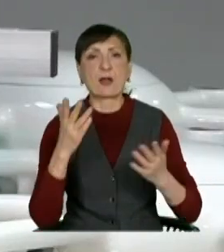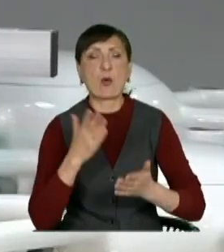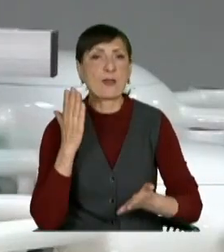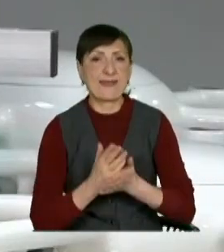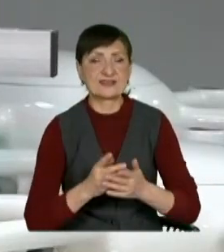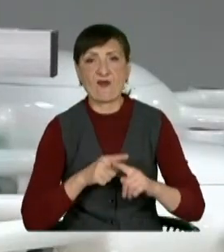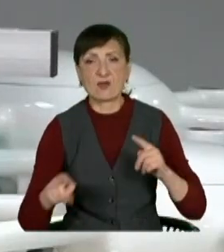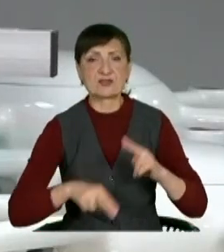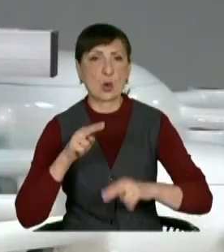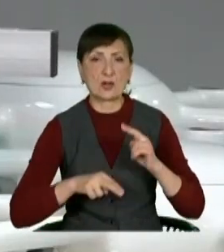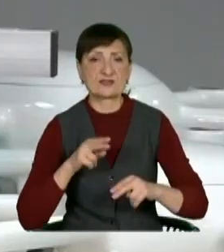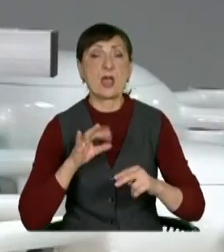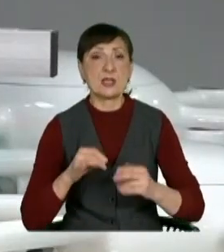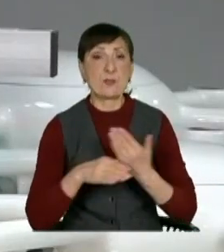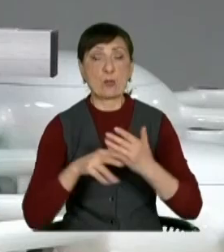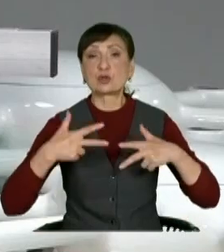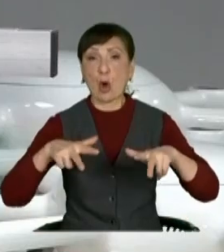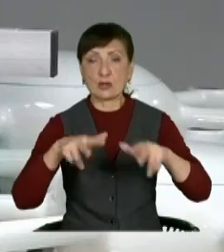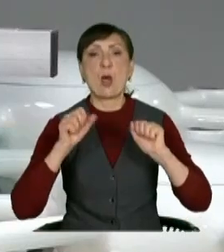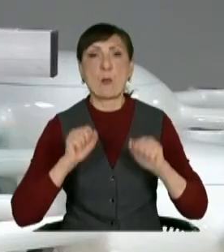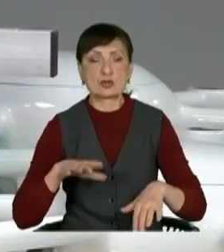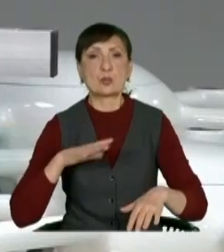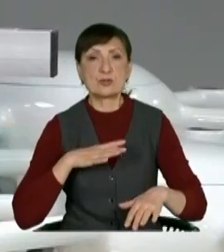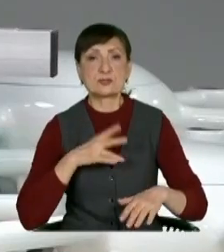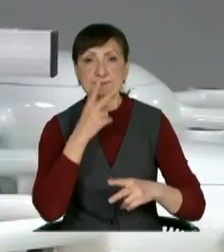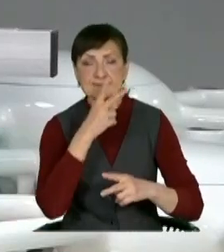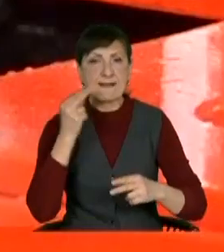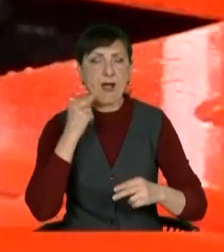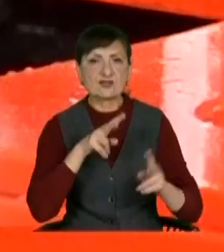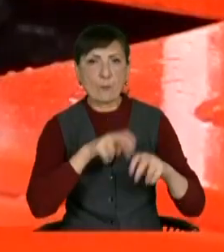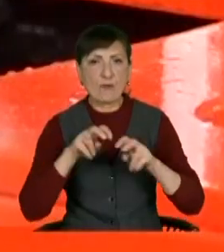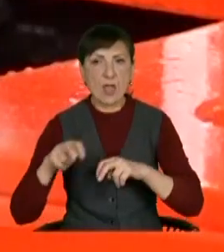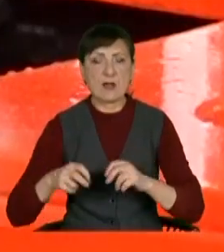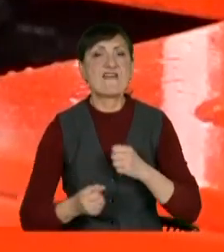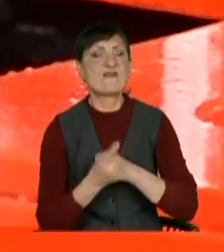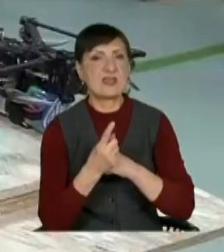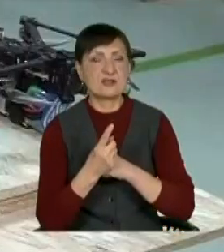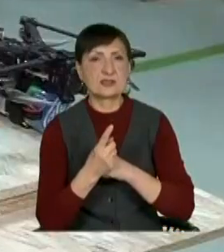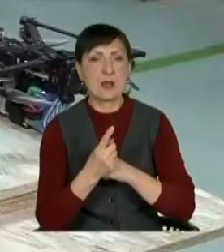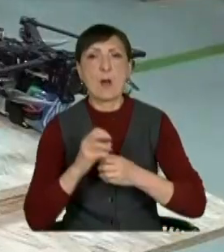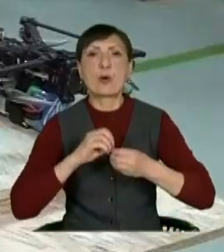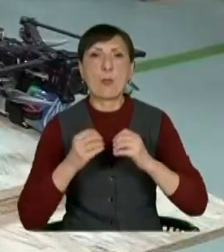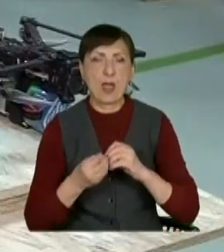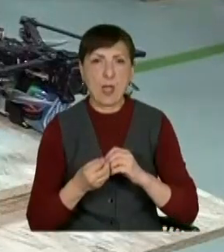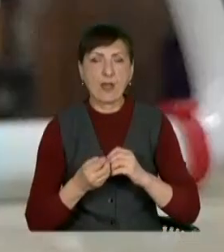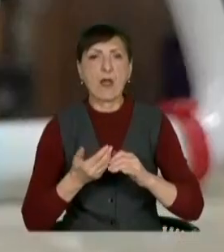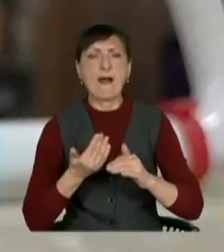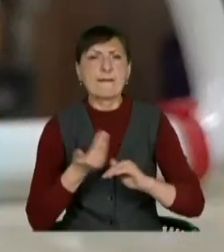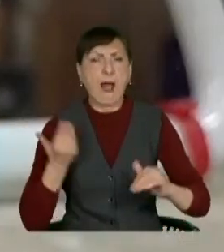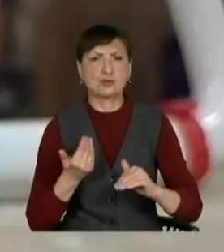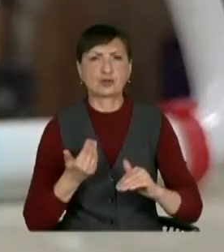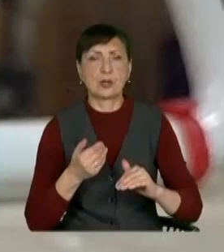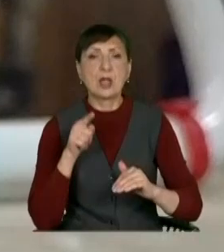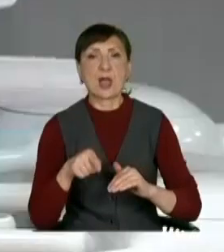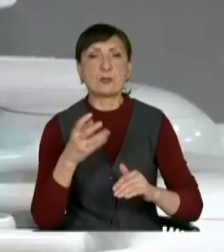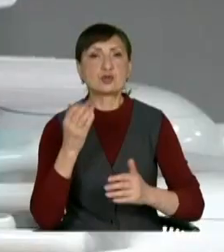время строительства. И вот, получается, с помощью дронов можно было контролировать качество и выявить, скажем, проблемы на ранней стадии.